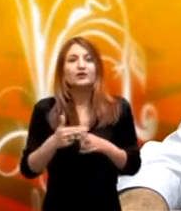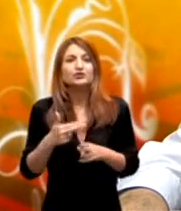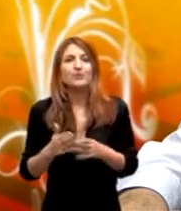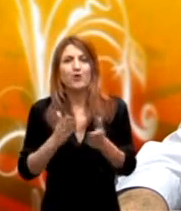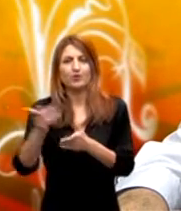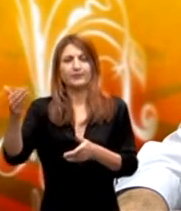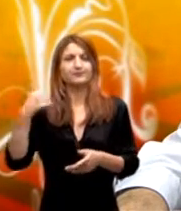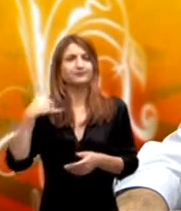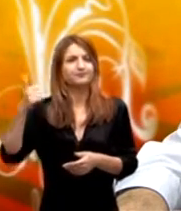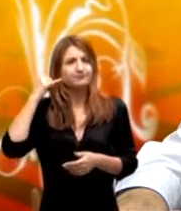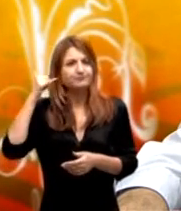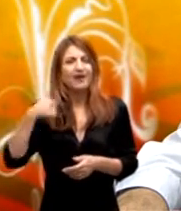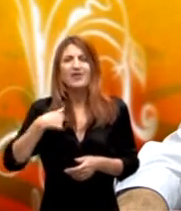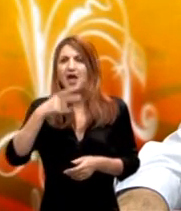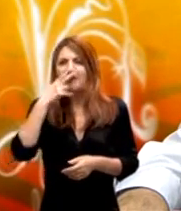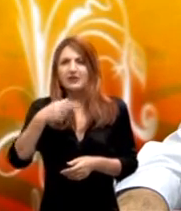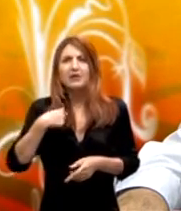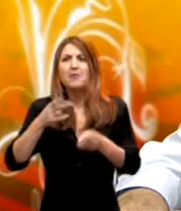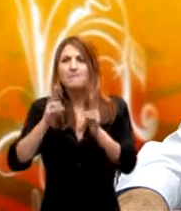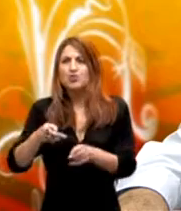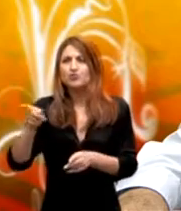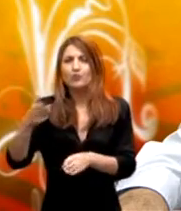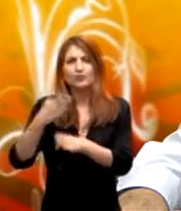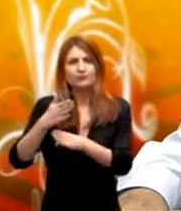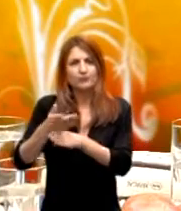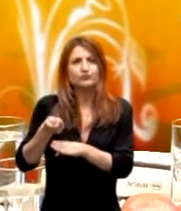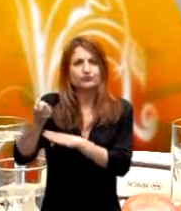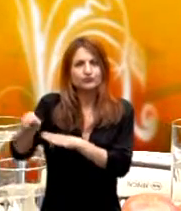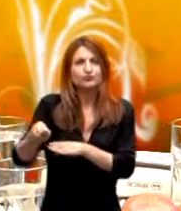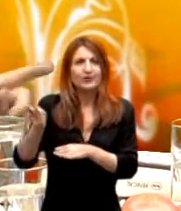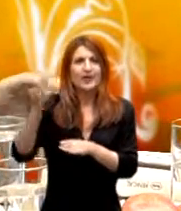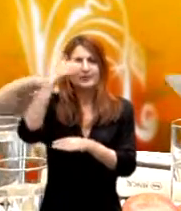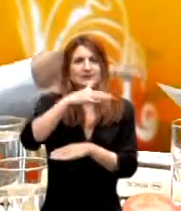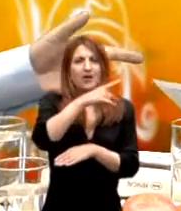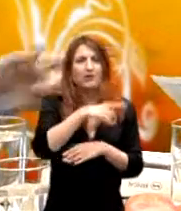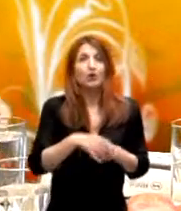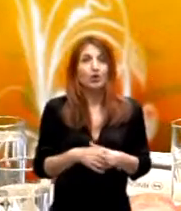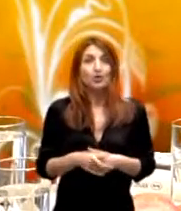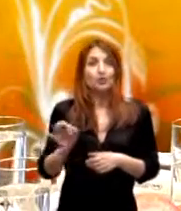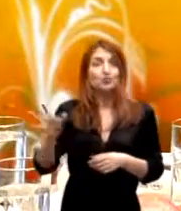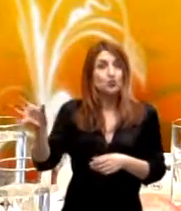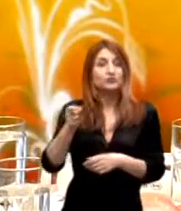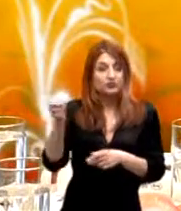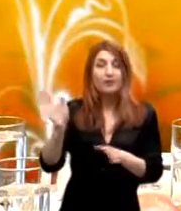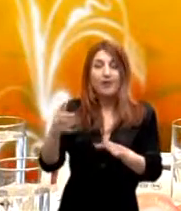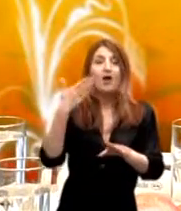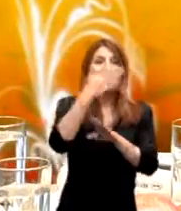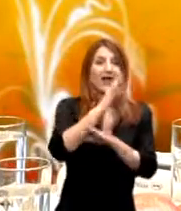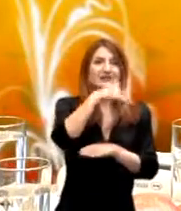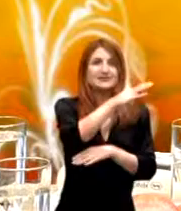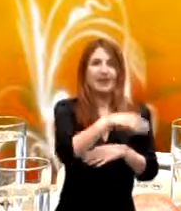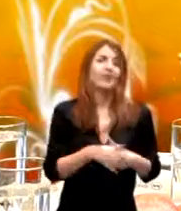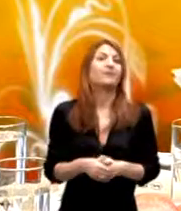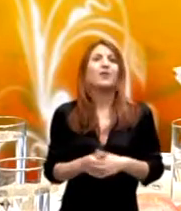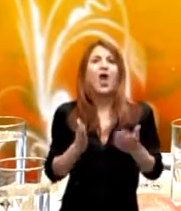ona mene nazove, pa ja vidim da mi možemo nju sufinancirati. Na Sljemenu. Pa uzmete ju na Sljemenu gore. Gospođo,